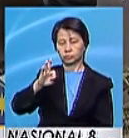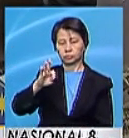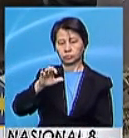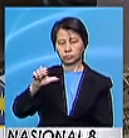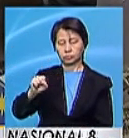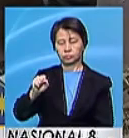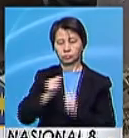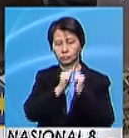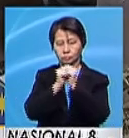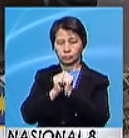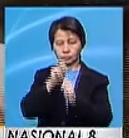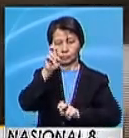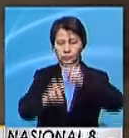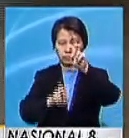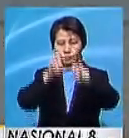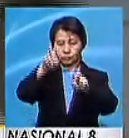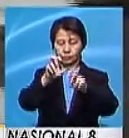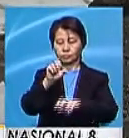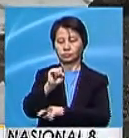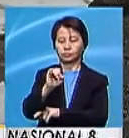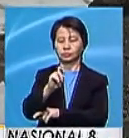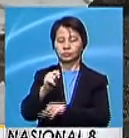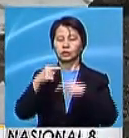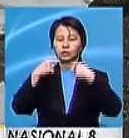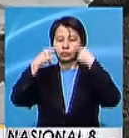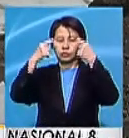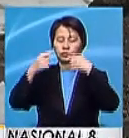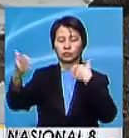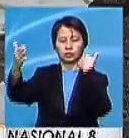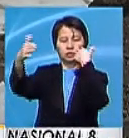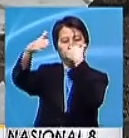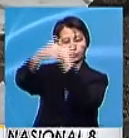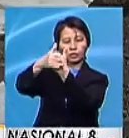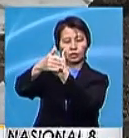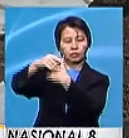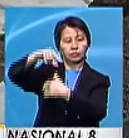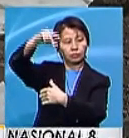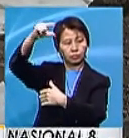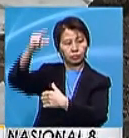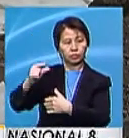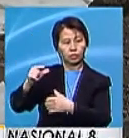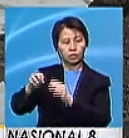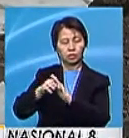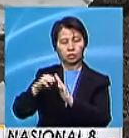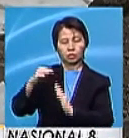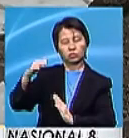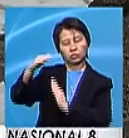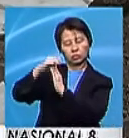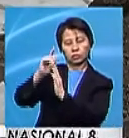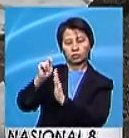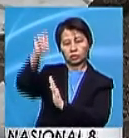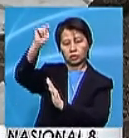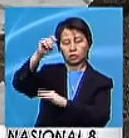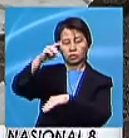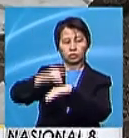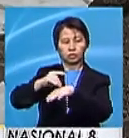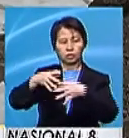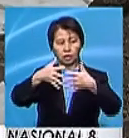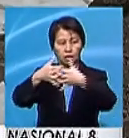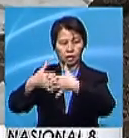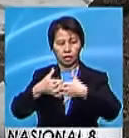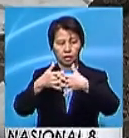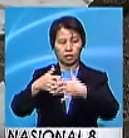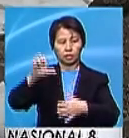yang mengiringi pendakian Siti Hanisah berjaya sampai ke puncak Aconcagua iaitu puncak tertinggi di benua Amerika